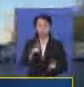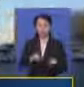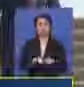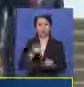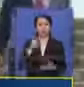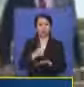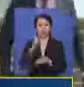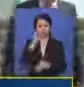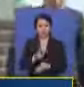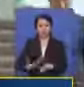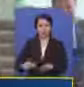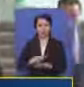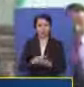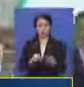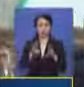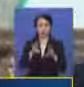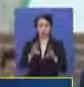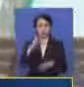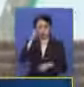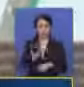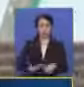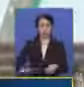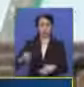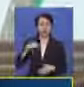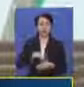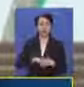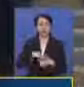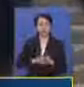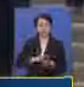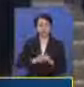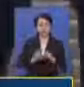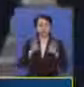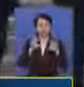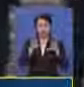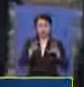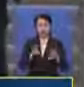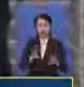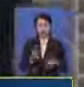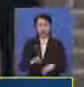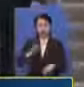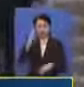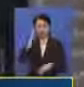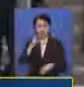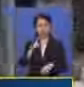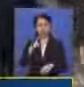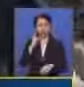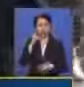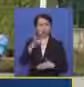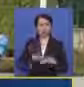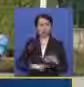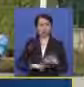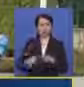2020-2022 годы. Также главой государства подписан закон Республики Казахстан о внесении изменений в закон Республики Казахстан